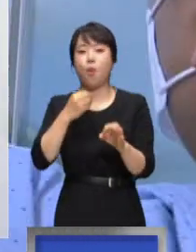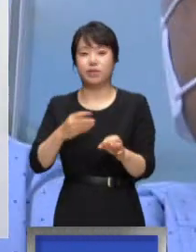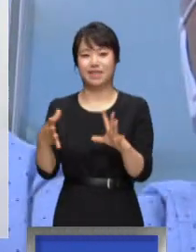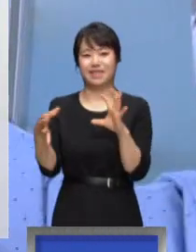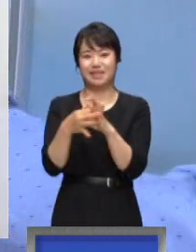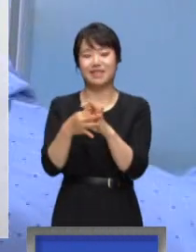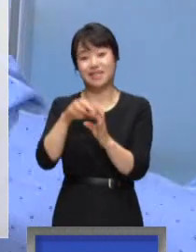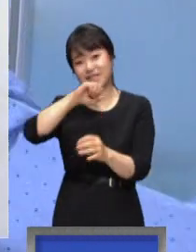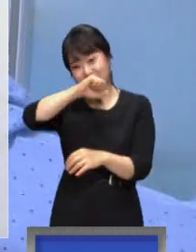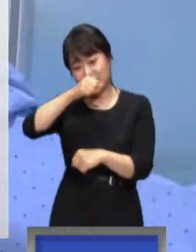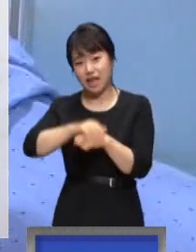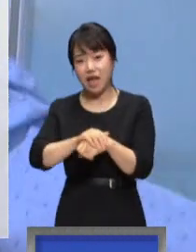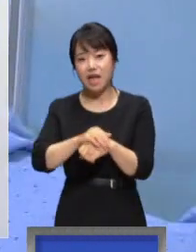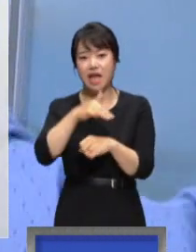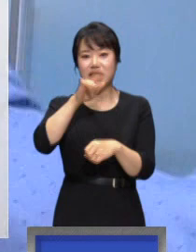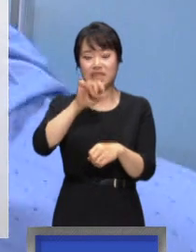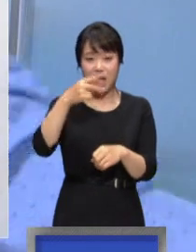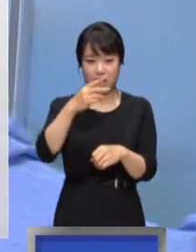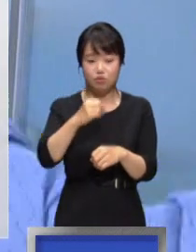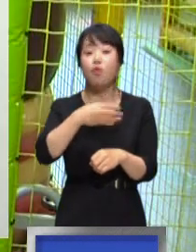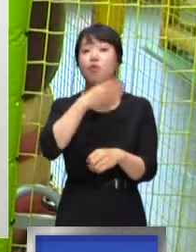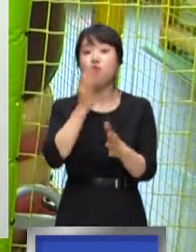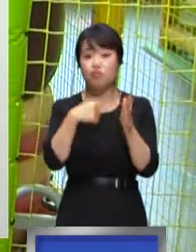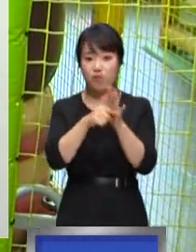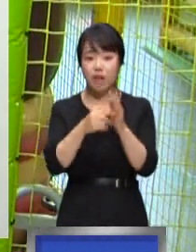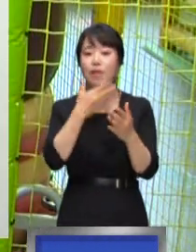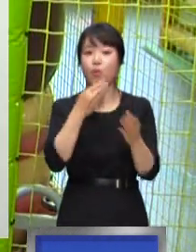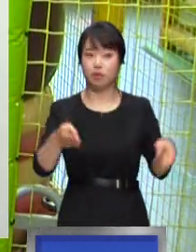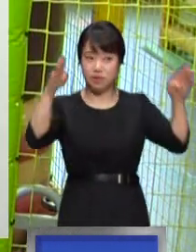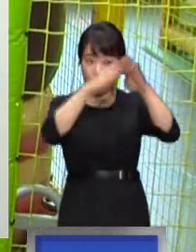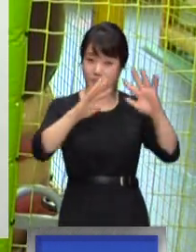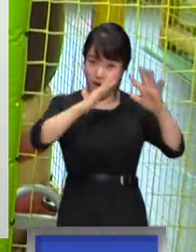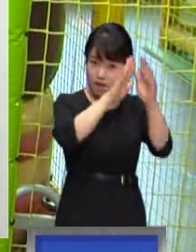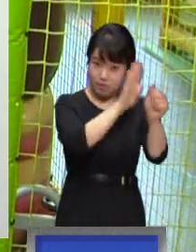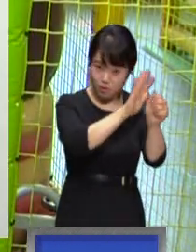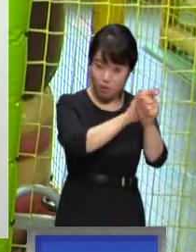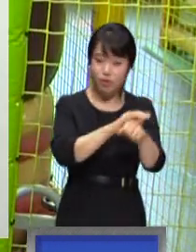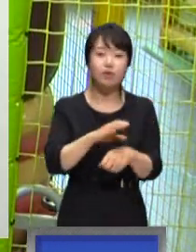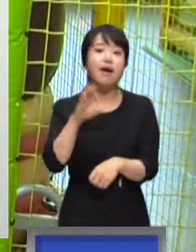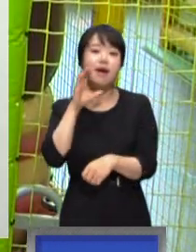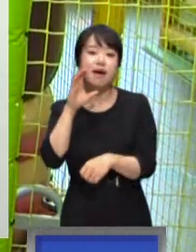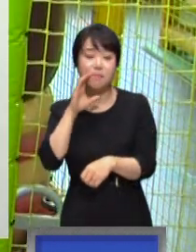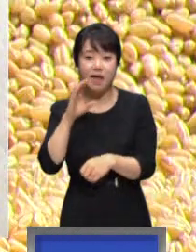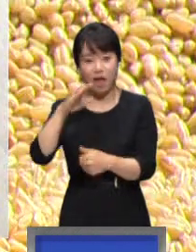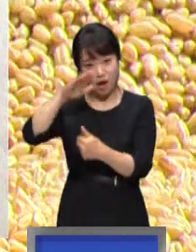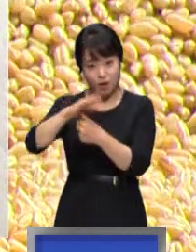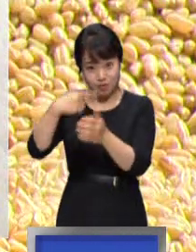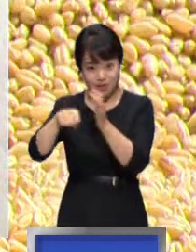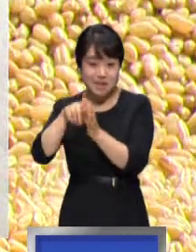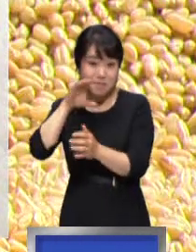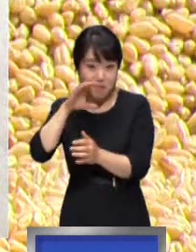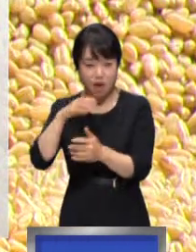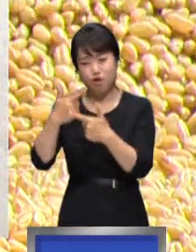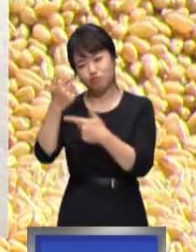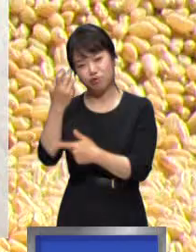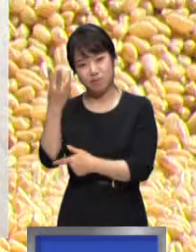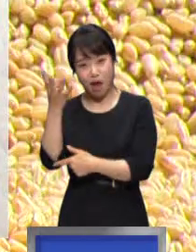편성됐는데 창동 어르신복지관 건립에 25억 원, 공공 키즈카페 조성에 4억 원 등 63억 원